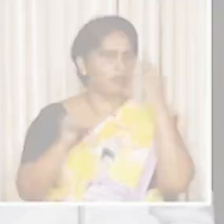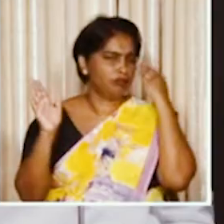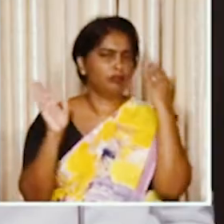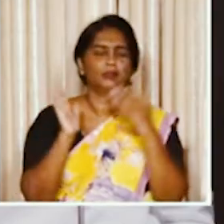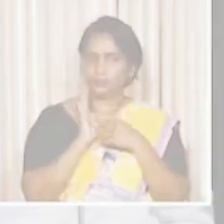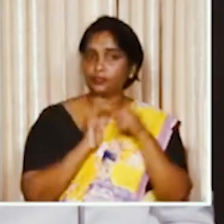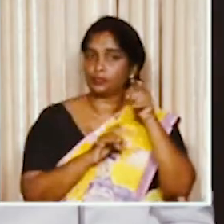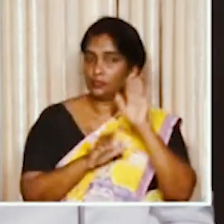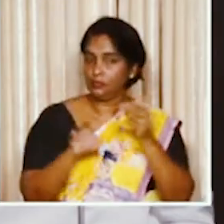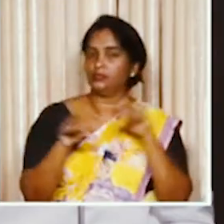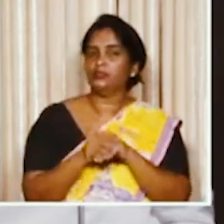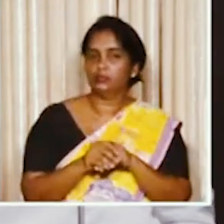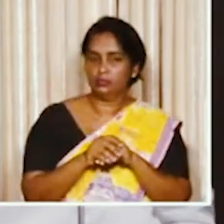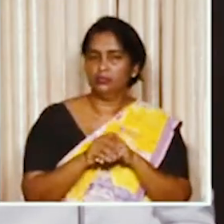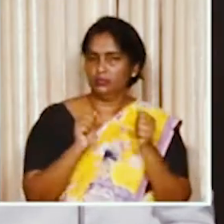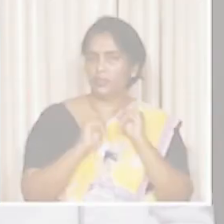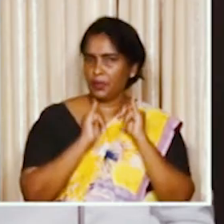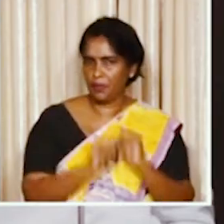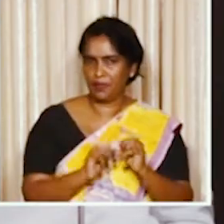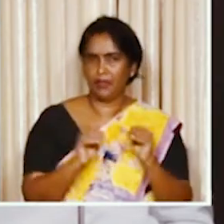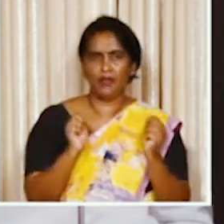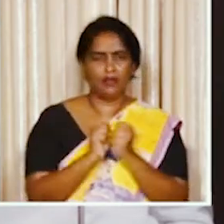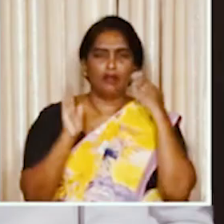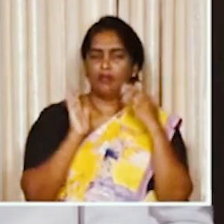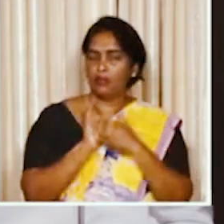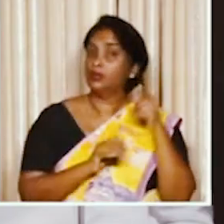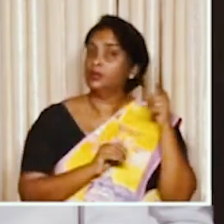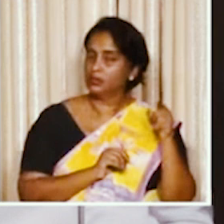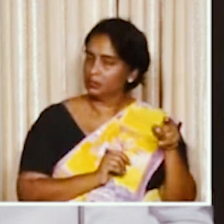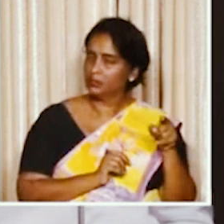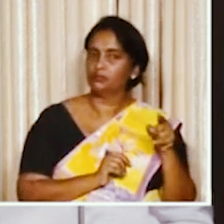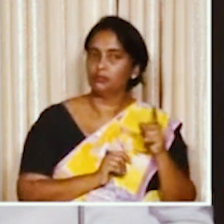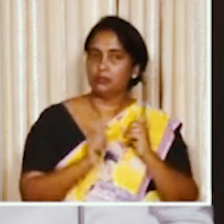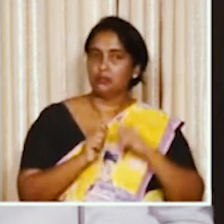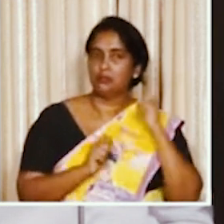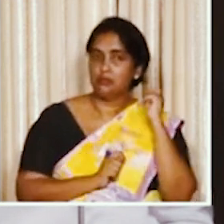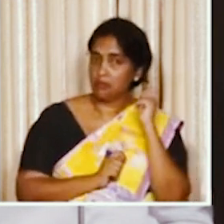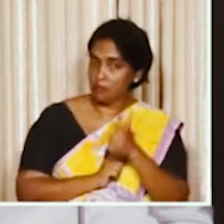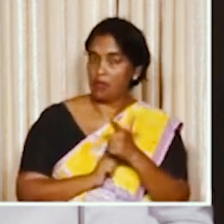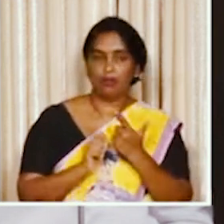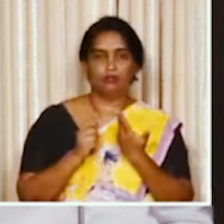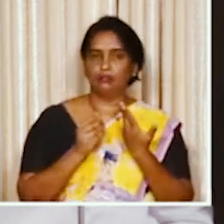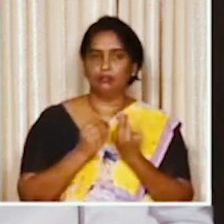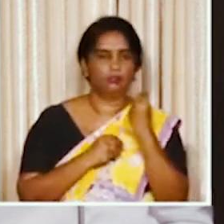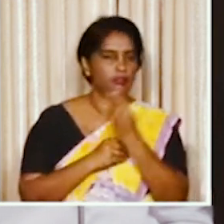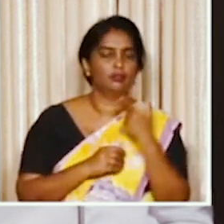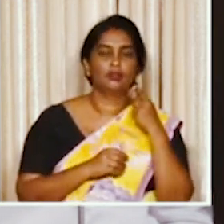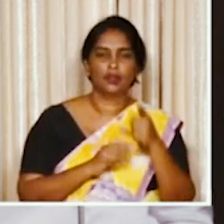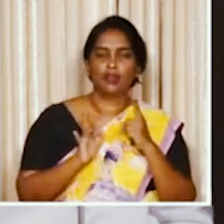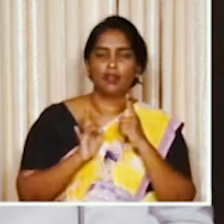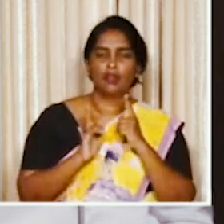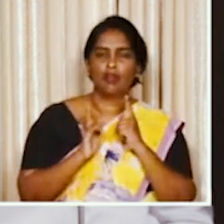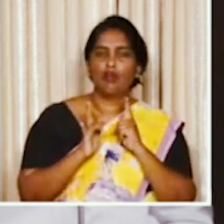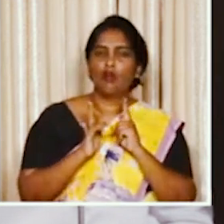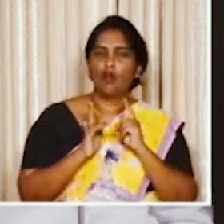பிரச்சனைகளுக்கு அவர்கள் எந்த நஷ்டஈடும் கொடுப்பதாக இல்லை. எனவே இன்று இந்த ஒளுவிலுக்கு வடக்கே நடக்கின்ற இந்த பாரிய கடலரிப்புக்கு